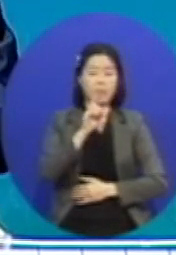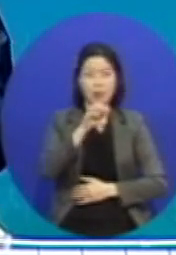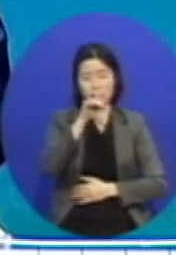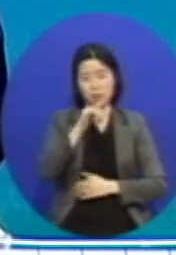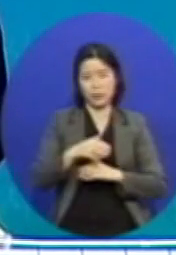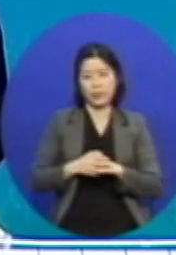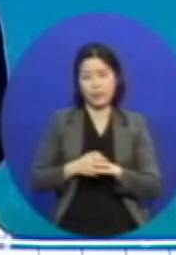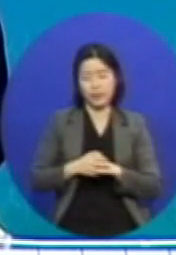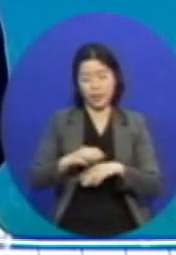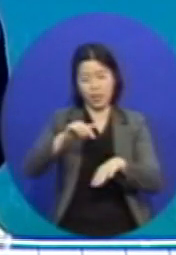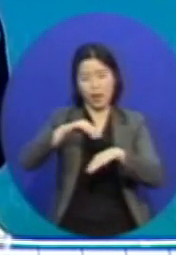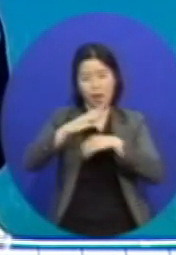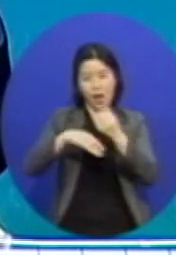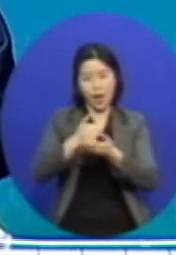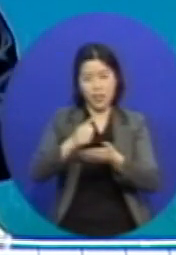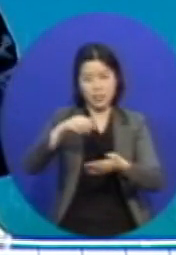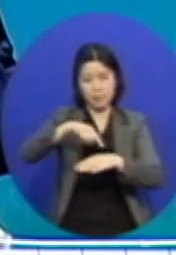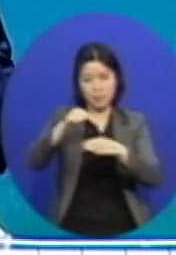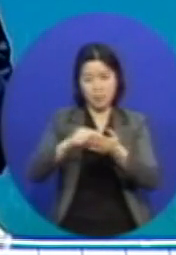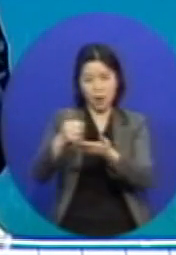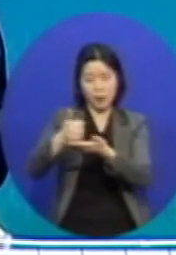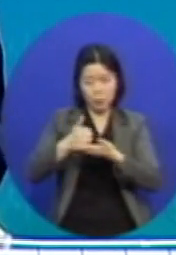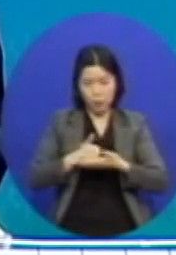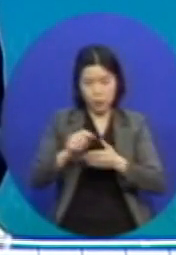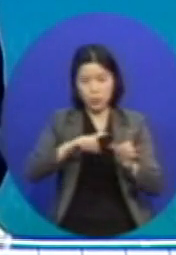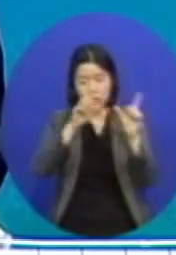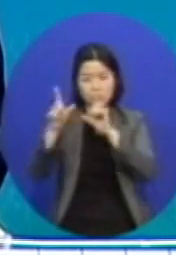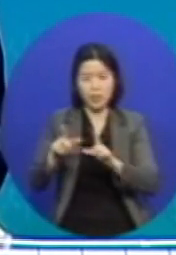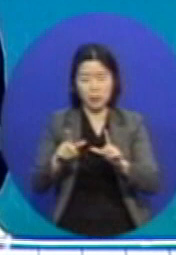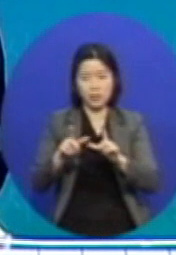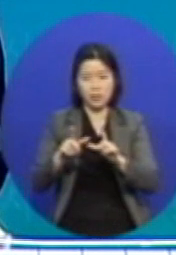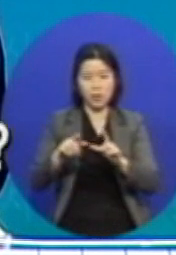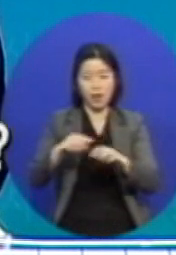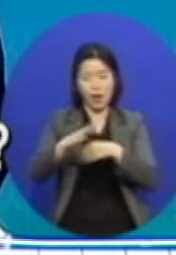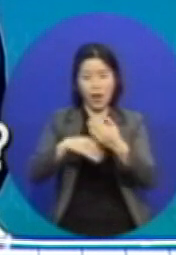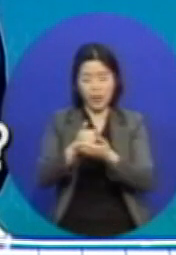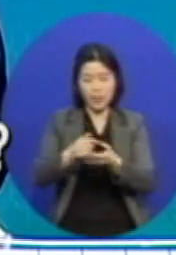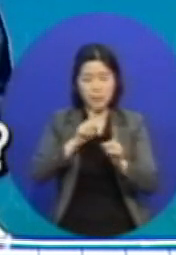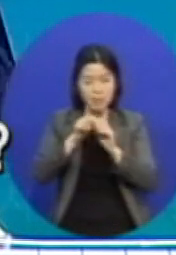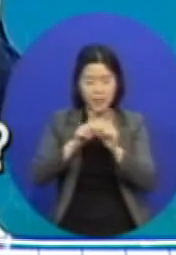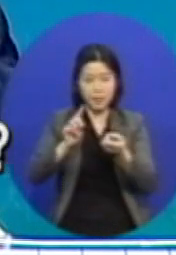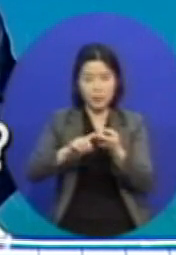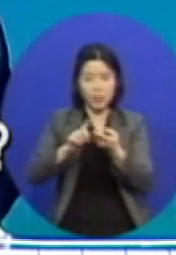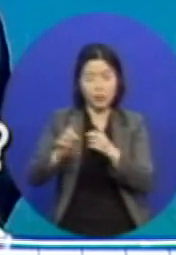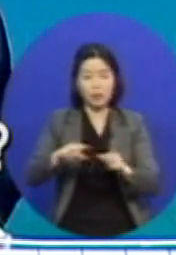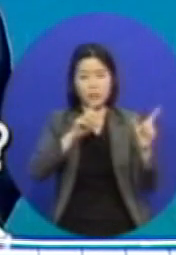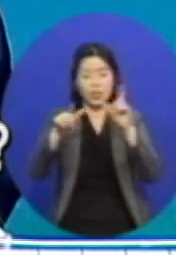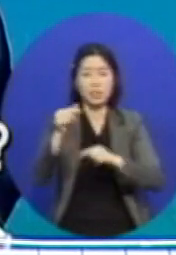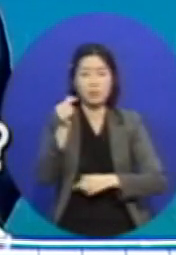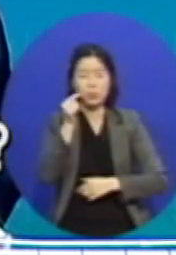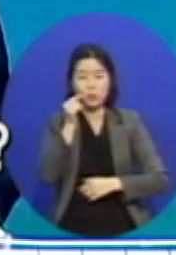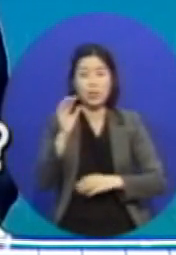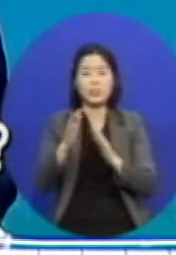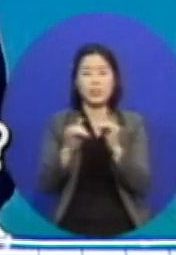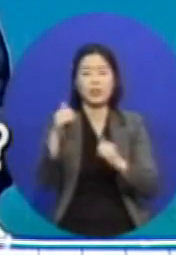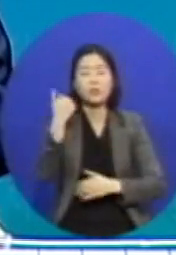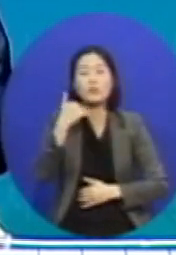하나님을 마음에 모시고 살면서 하나님 말씀대로 살지 못하는 사람 누가 있겠어요